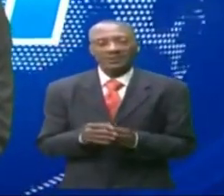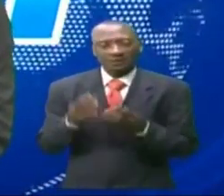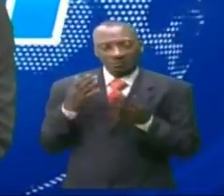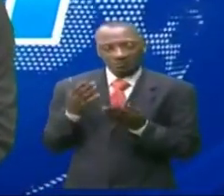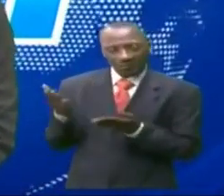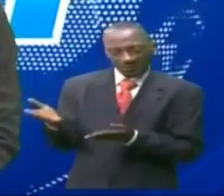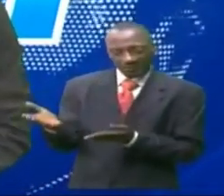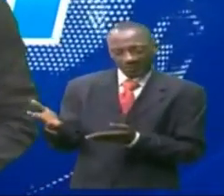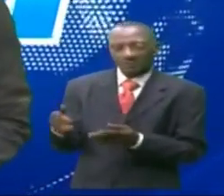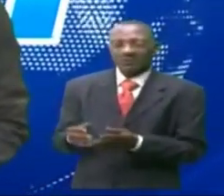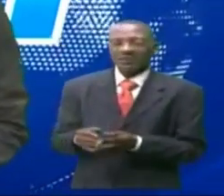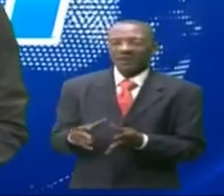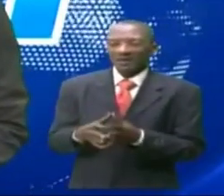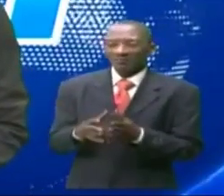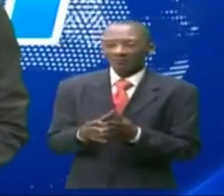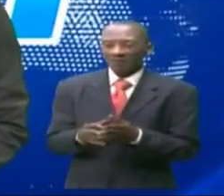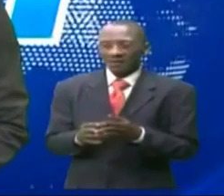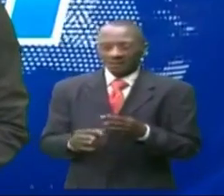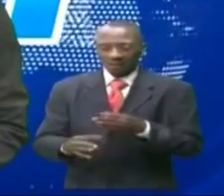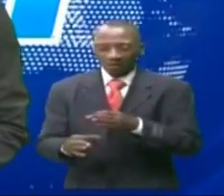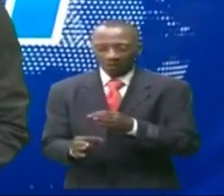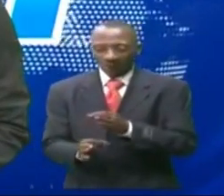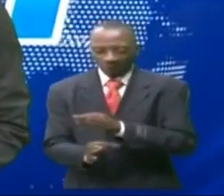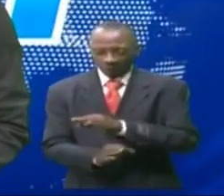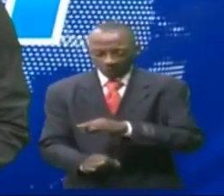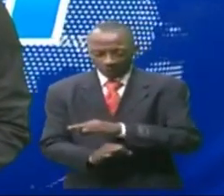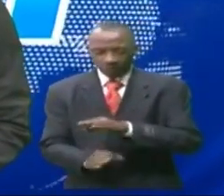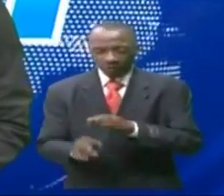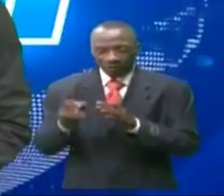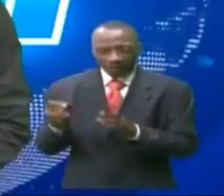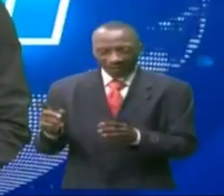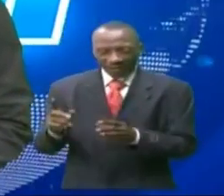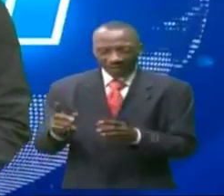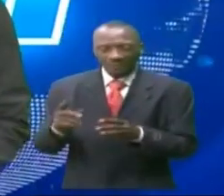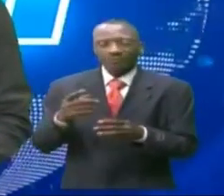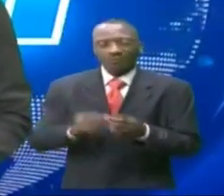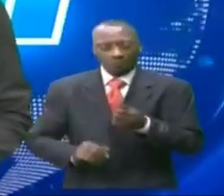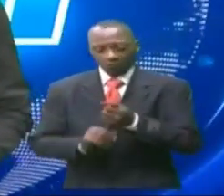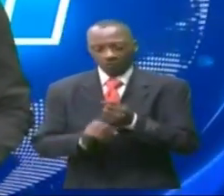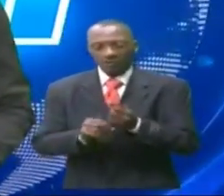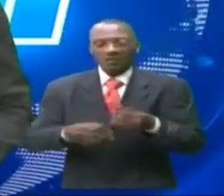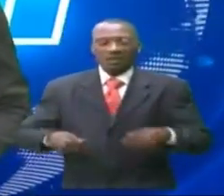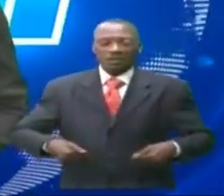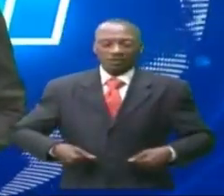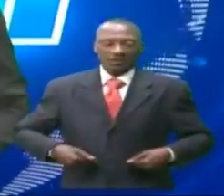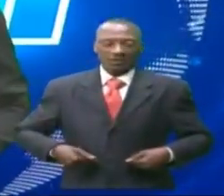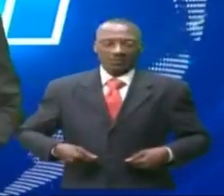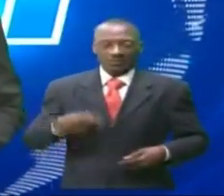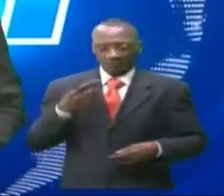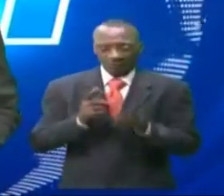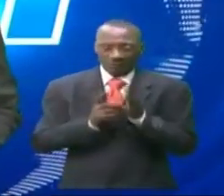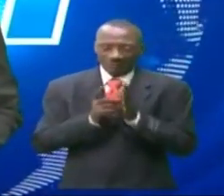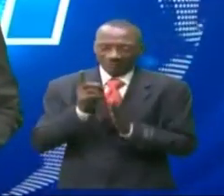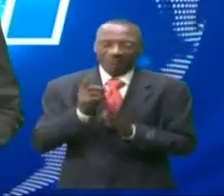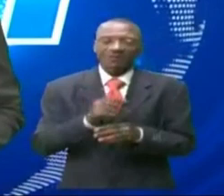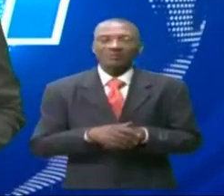sondage dans le domaine de l'entrepreneuriat de jeunes pour une gestion efficiente de petites et moyennes entreprises et start-up. Sidir